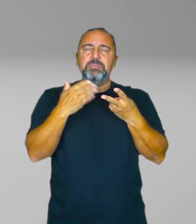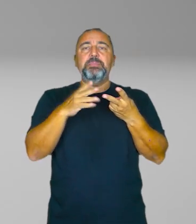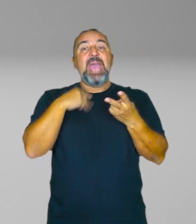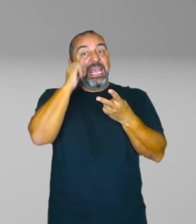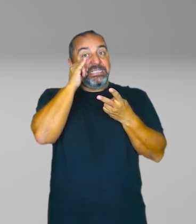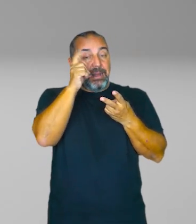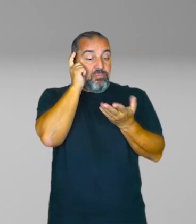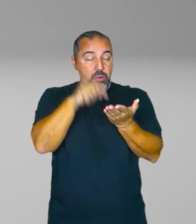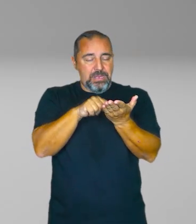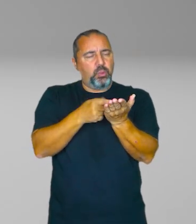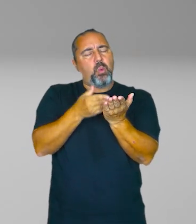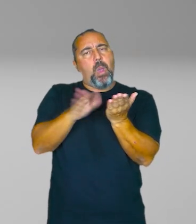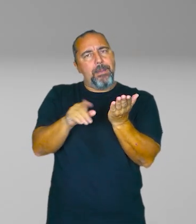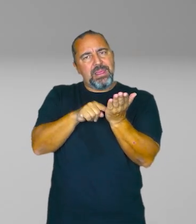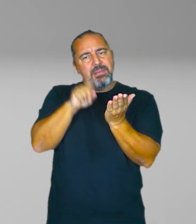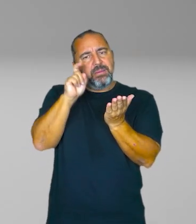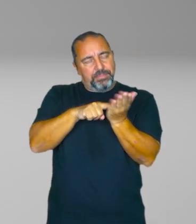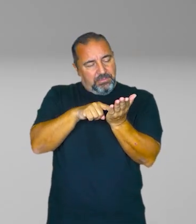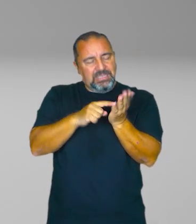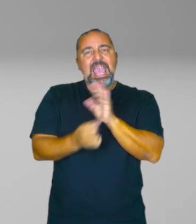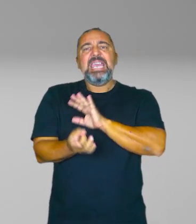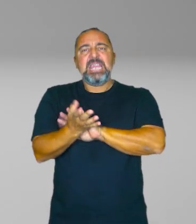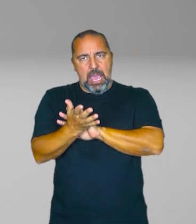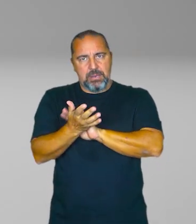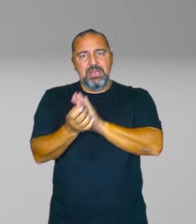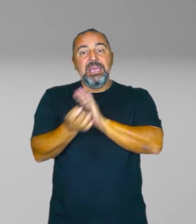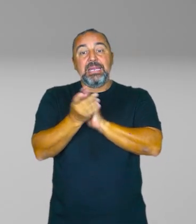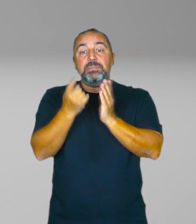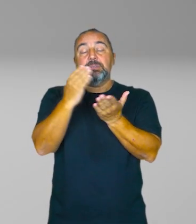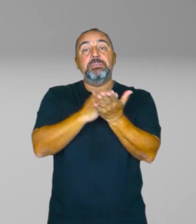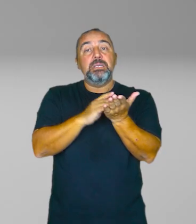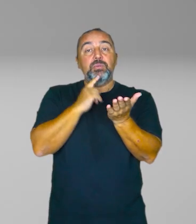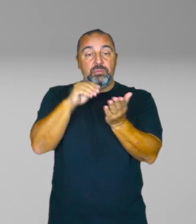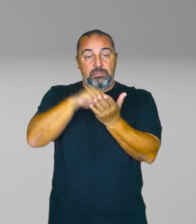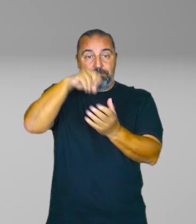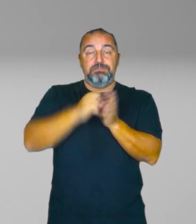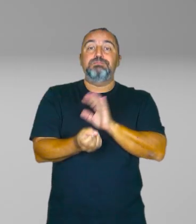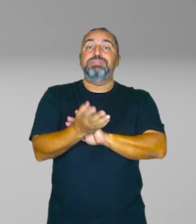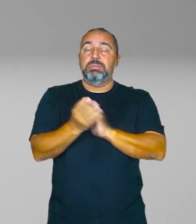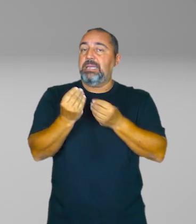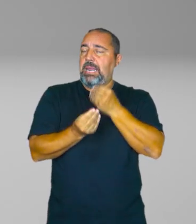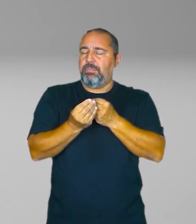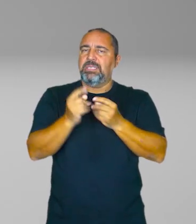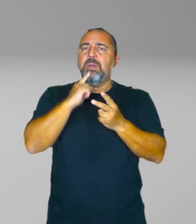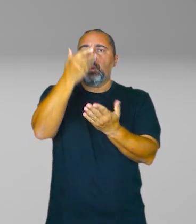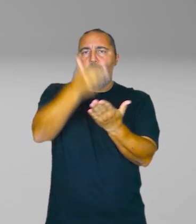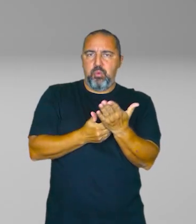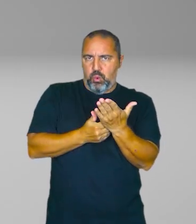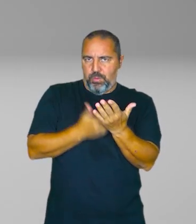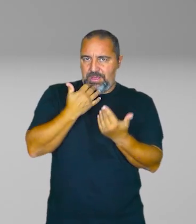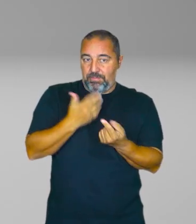2. Ireki Instagram zure mugikorretik eta eman krear eri zure feedan, hau da, zure horman, post